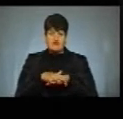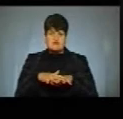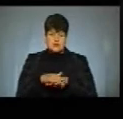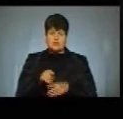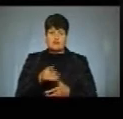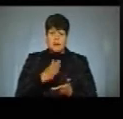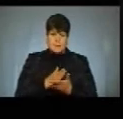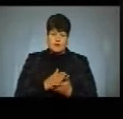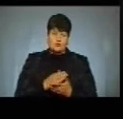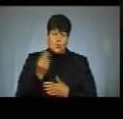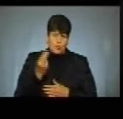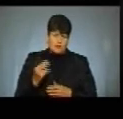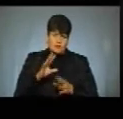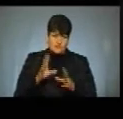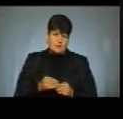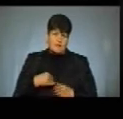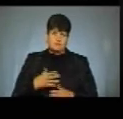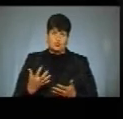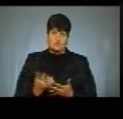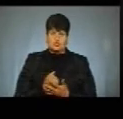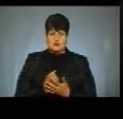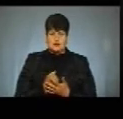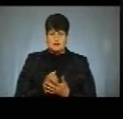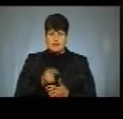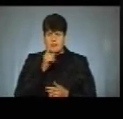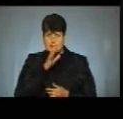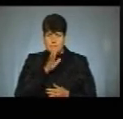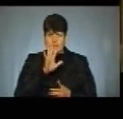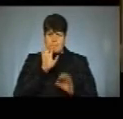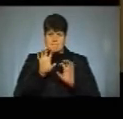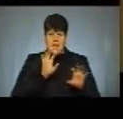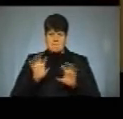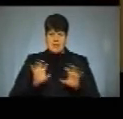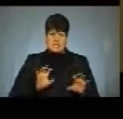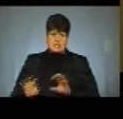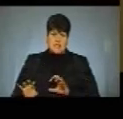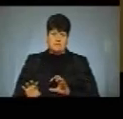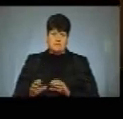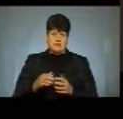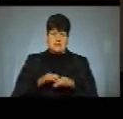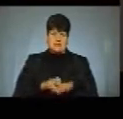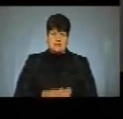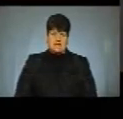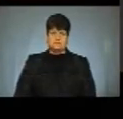мають відповідне забарвлення, і в результаті у нас виходить така собі непогана плямиста сітка.